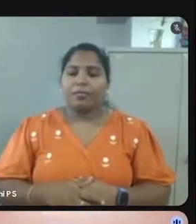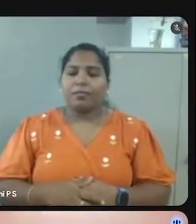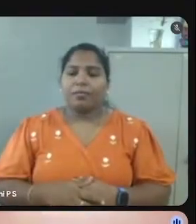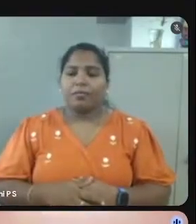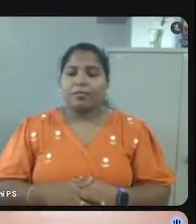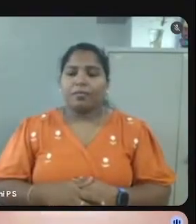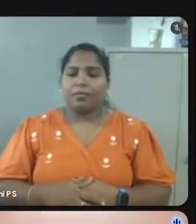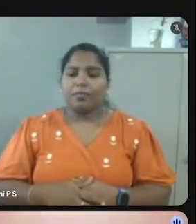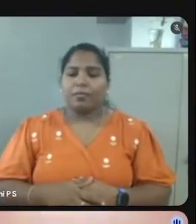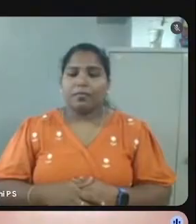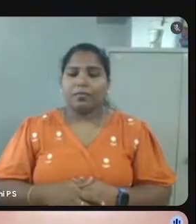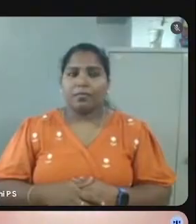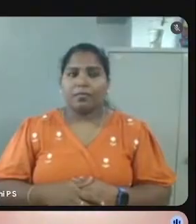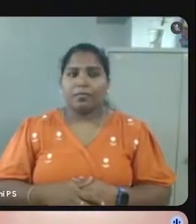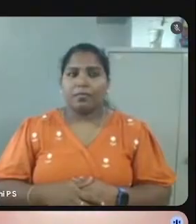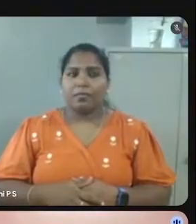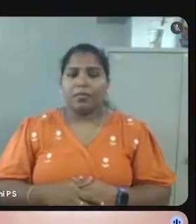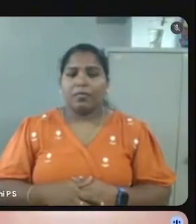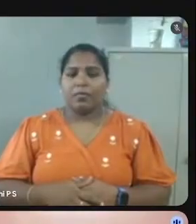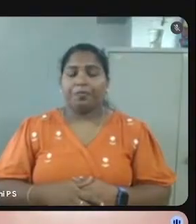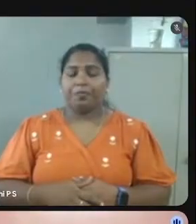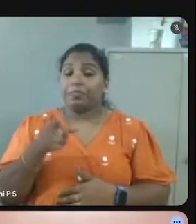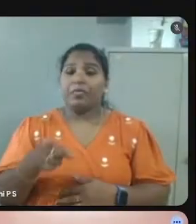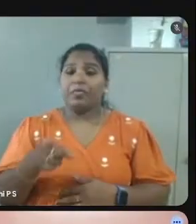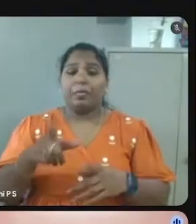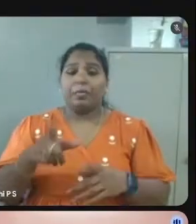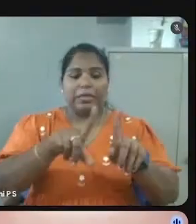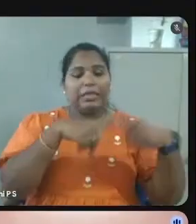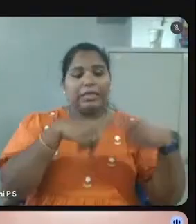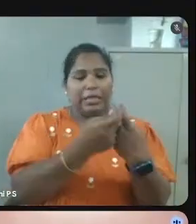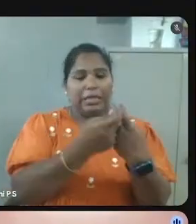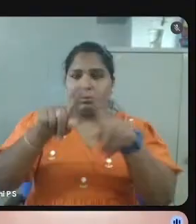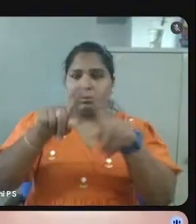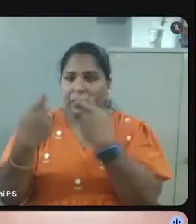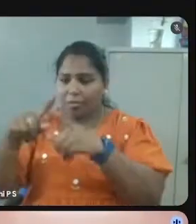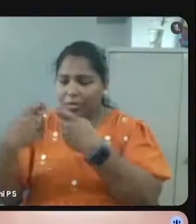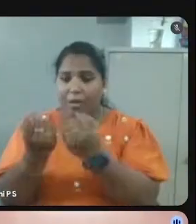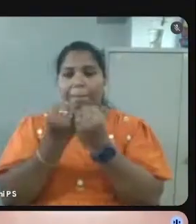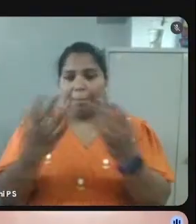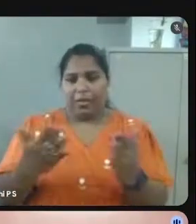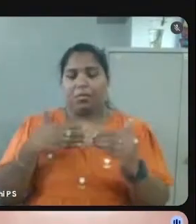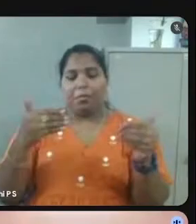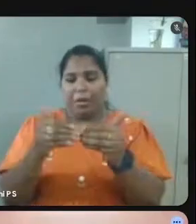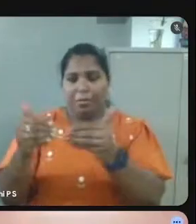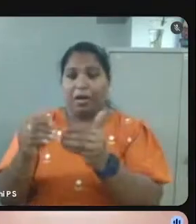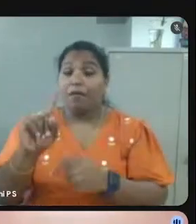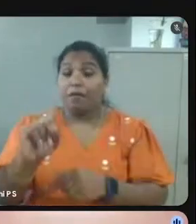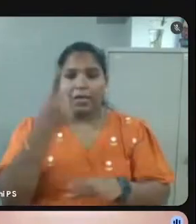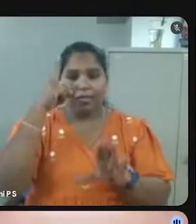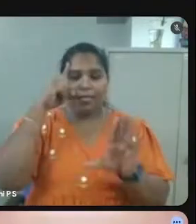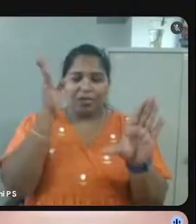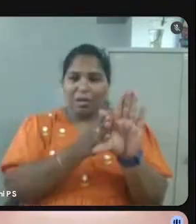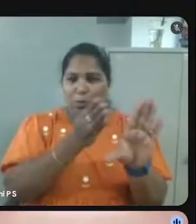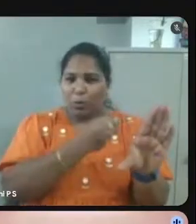അത് ആക്ച്വലി നമുക്ക് വളരെ ഒരു മൾട്ടി ഡിസിപ്ലിനറി ടീം അപ്രോച്ച് ആണ്. മുതൽ നമുക്ക് ഒരു സൈക്കാട്രിസ്റ്റ് നോക്കണം. പിന്നെ നമുക്ക്